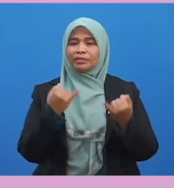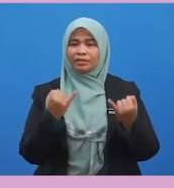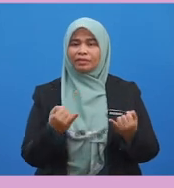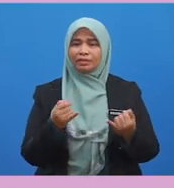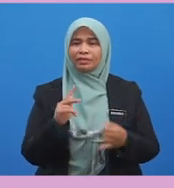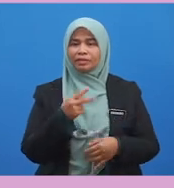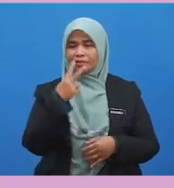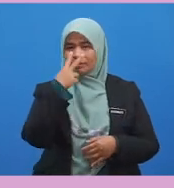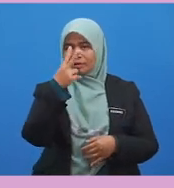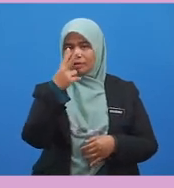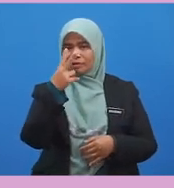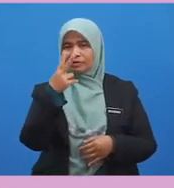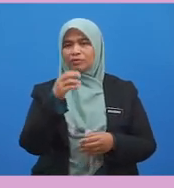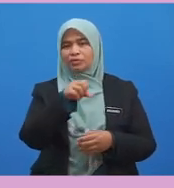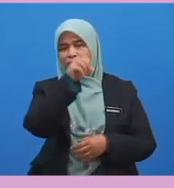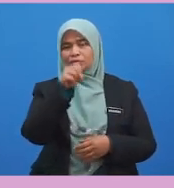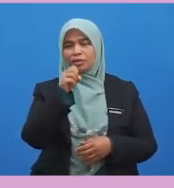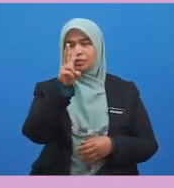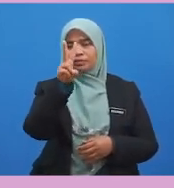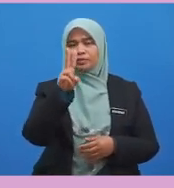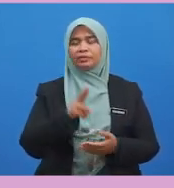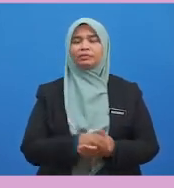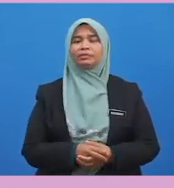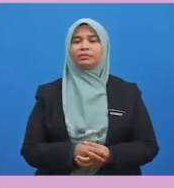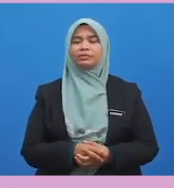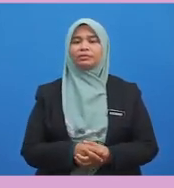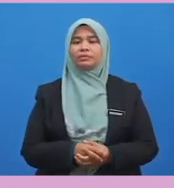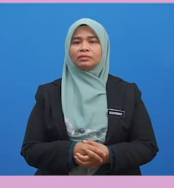Sekarang kita lihat pula soalan yang kedua.